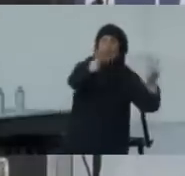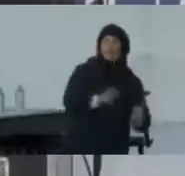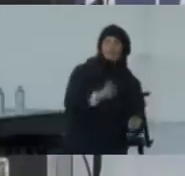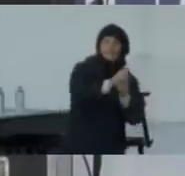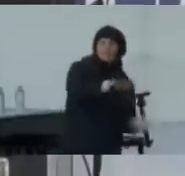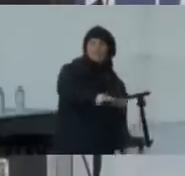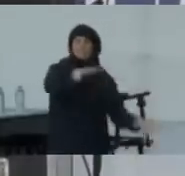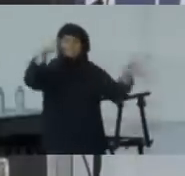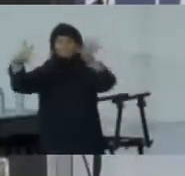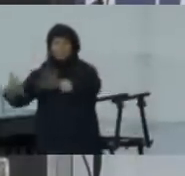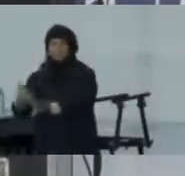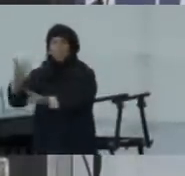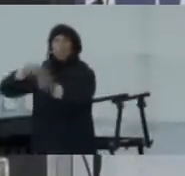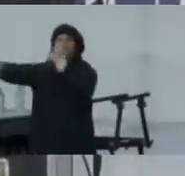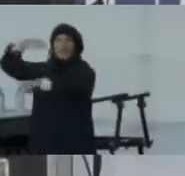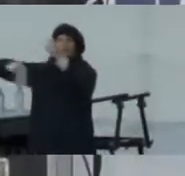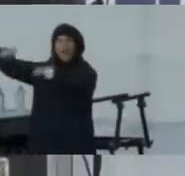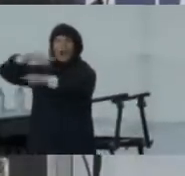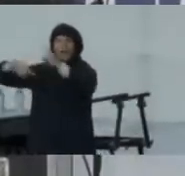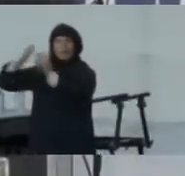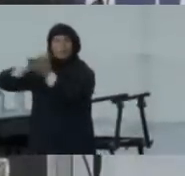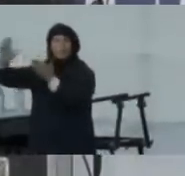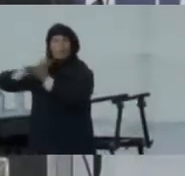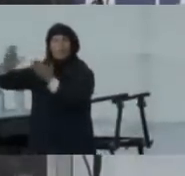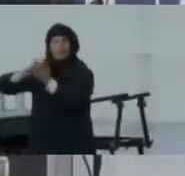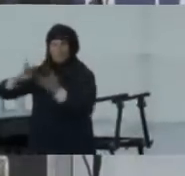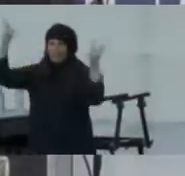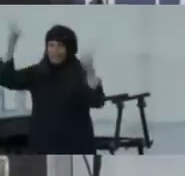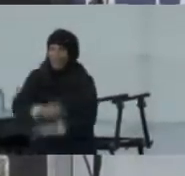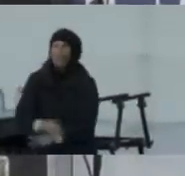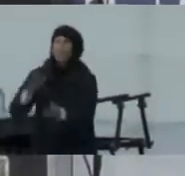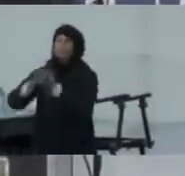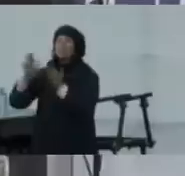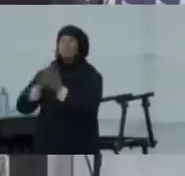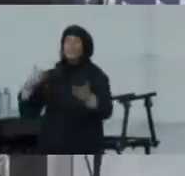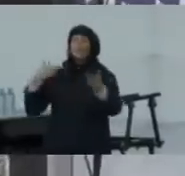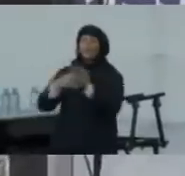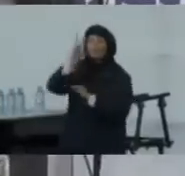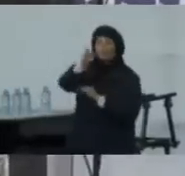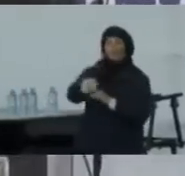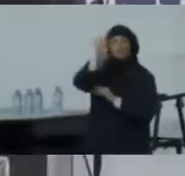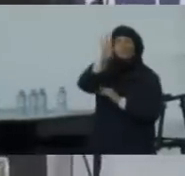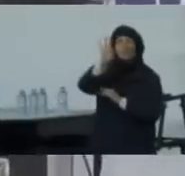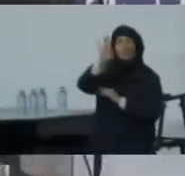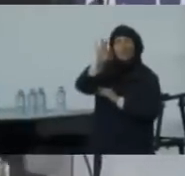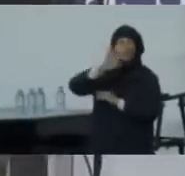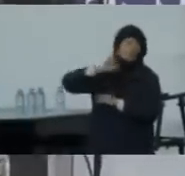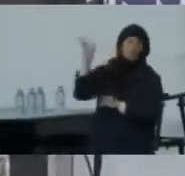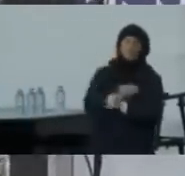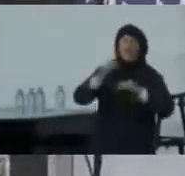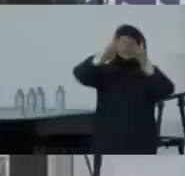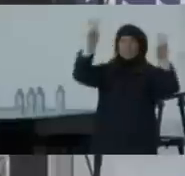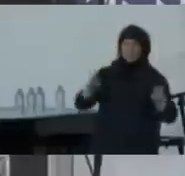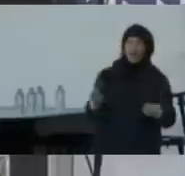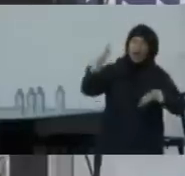essere trasformata con le rinnovabili, quelle vere rinnovabili, e entro il 2050 tutta l'energia, compresa quella fossile,